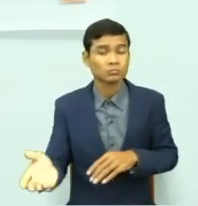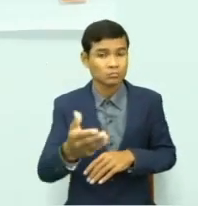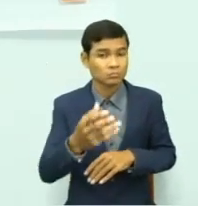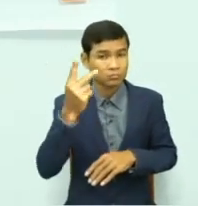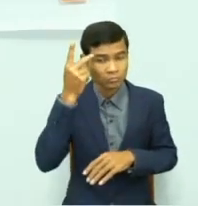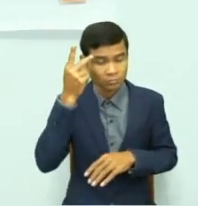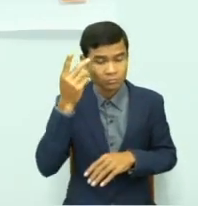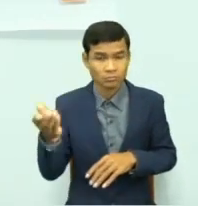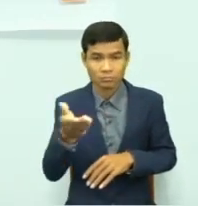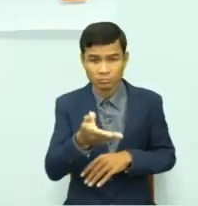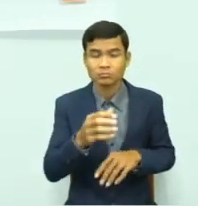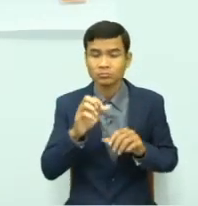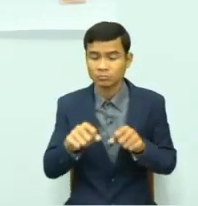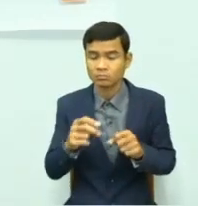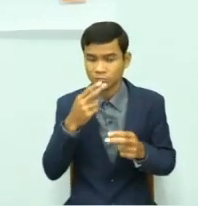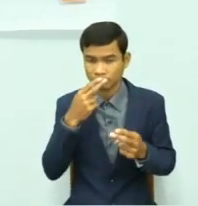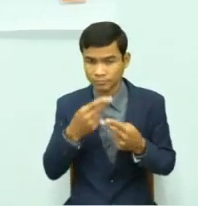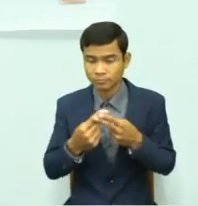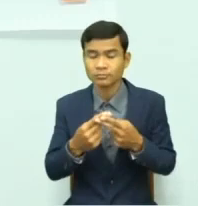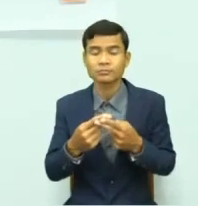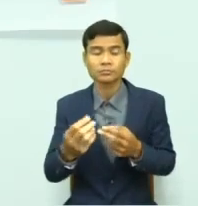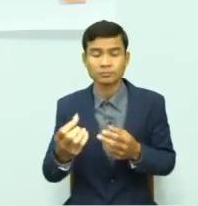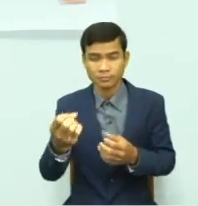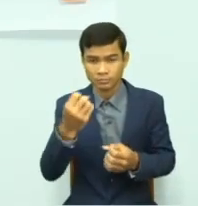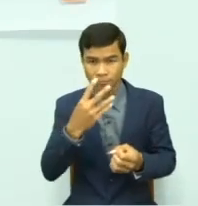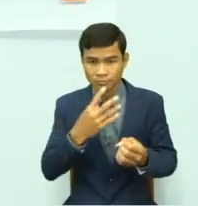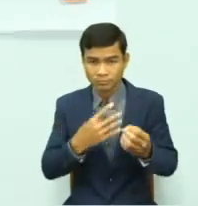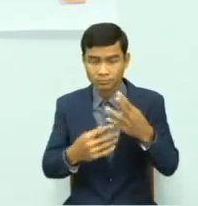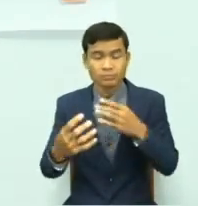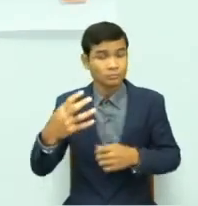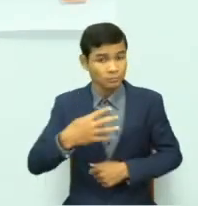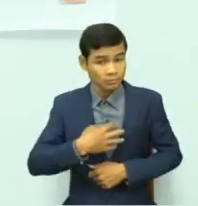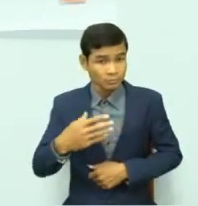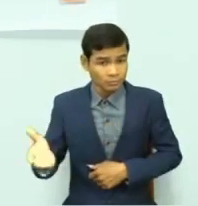mỡ chả hai con chay prap mọc đặc rú ta con chẳng thế